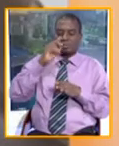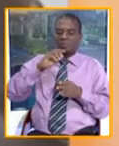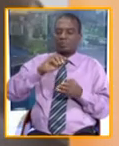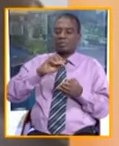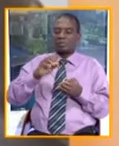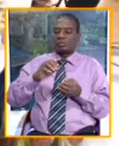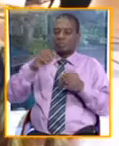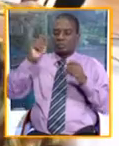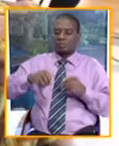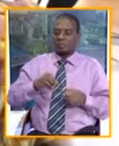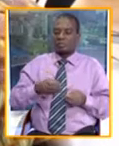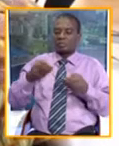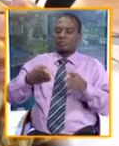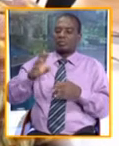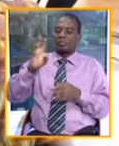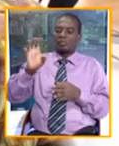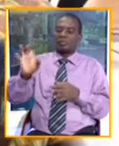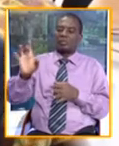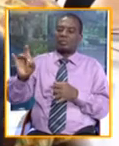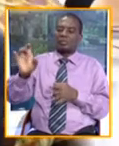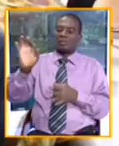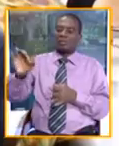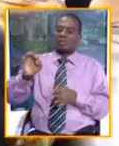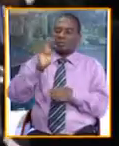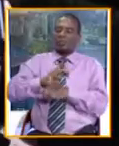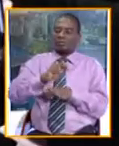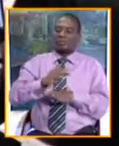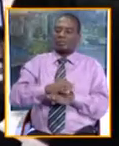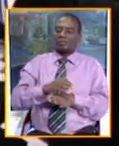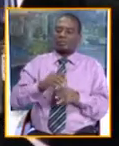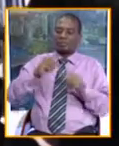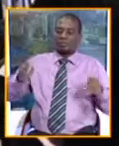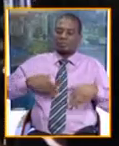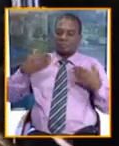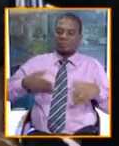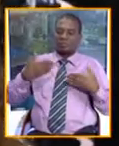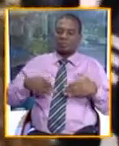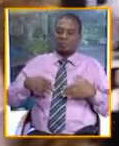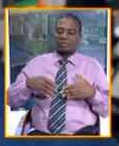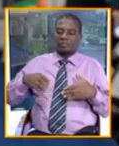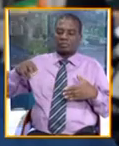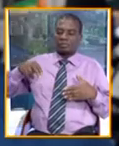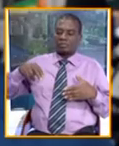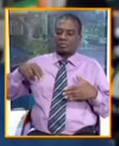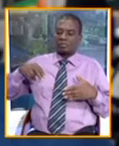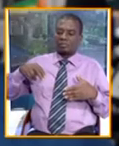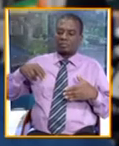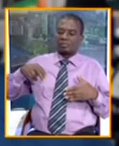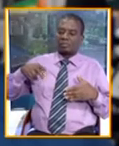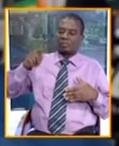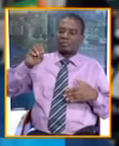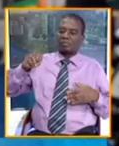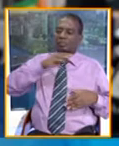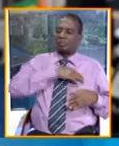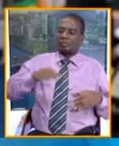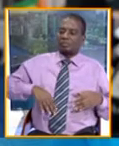devront générer près de 89 emplois. Des bénéficiaires donc heureux. Très ravis parce que nous, les